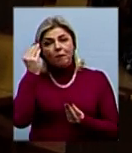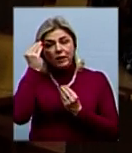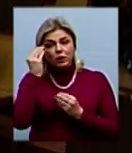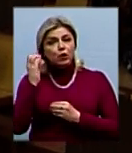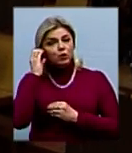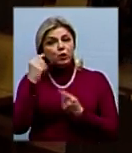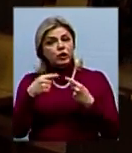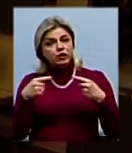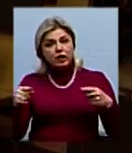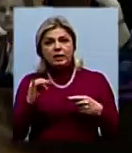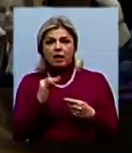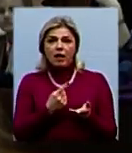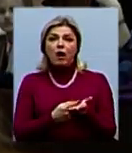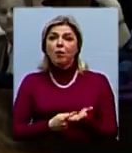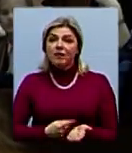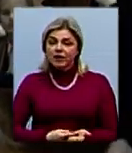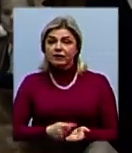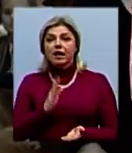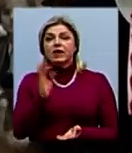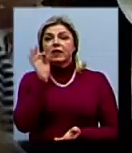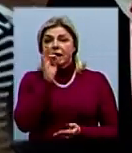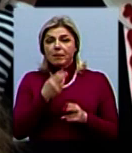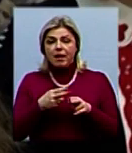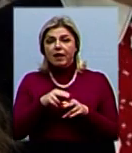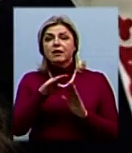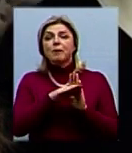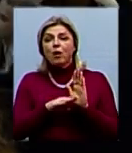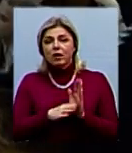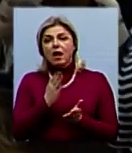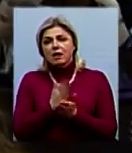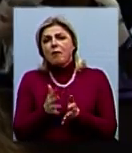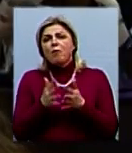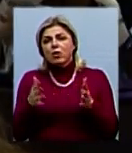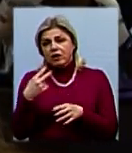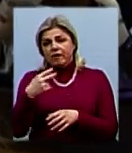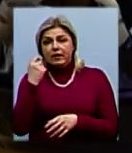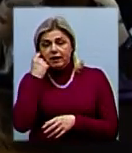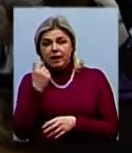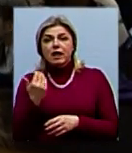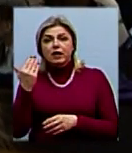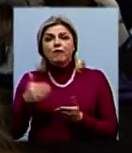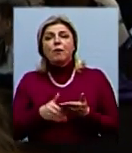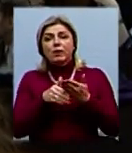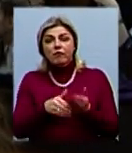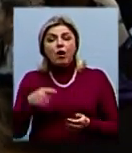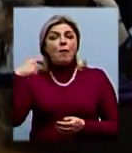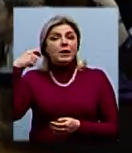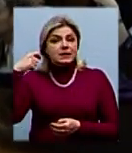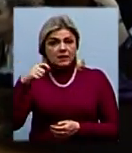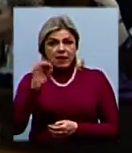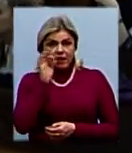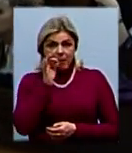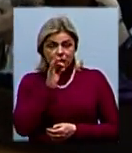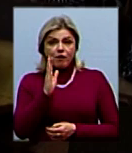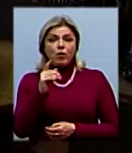інших, аргументувати. В Німеччині цей проєкт існує більше 20 років. Його покровителем є президент Німеччини.